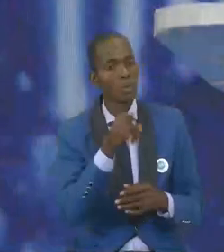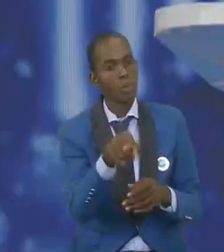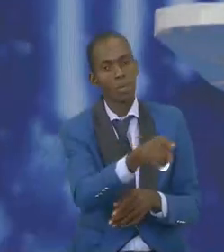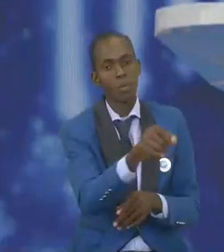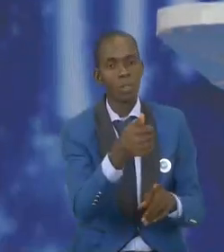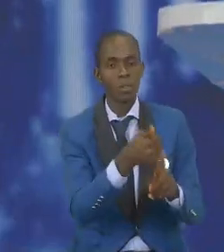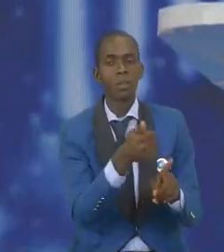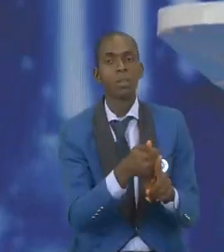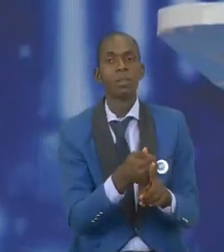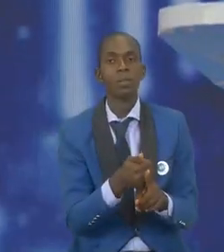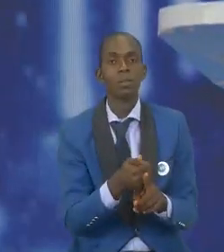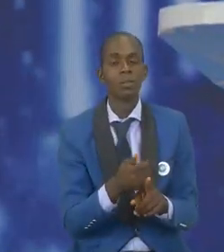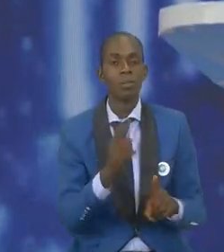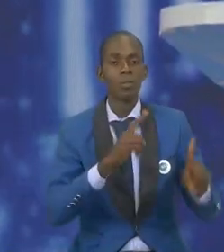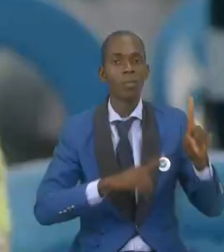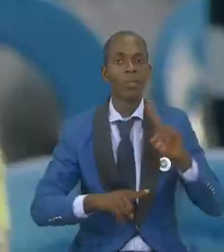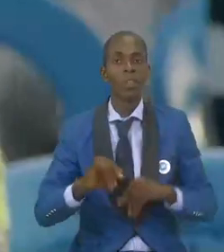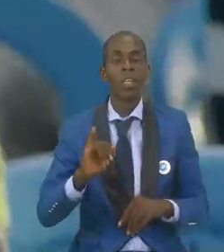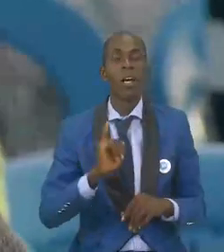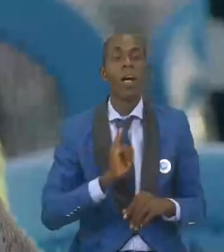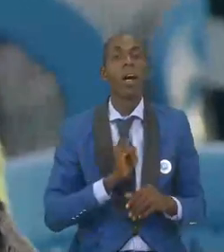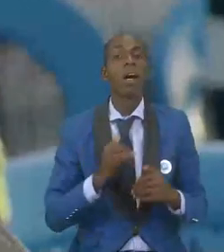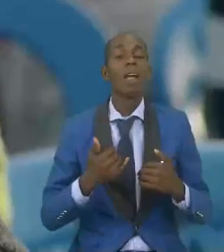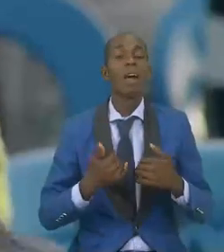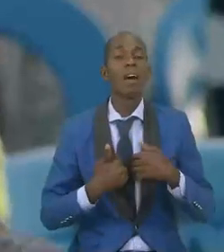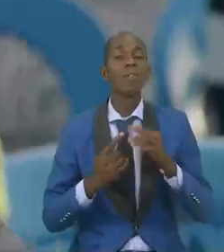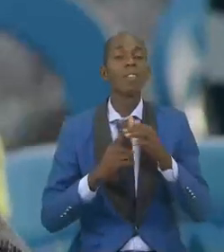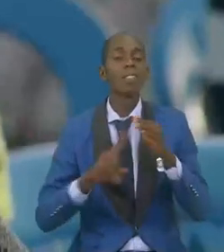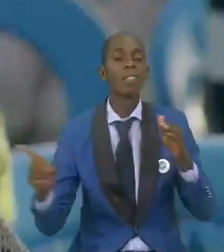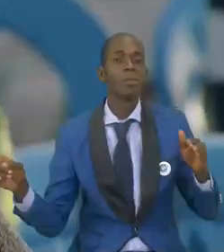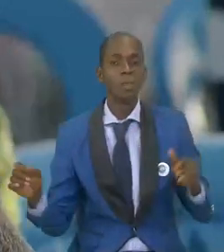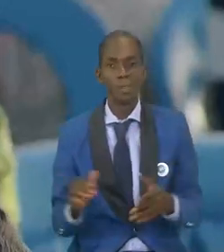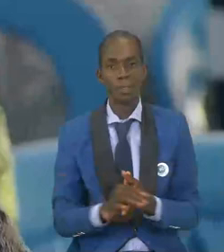leur force leur force est pour eux